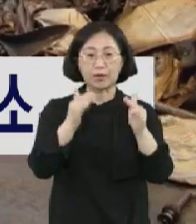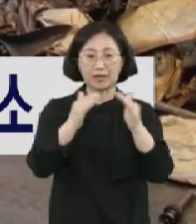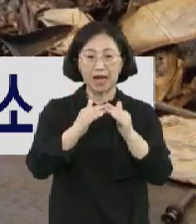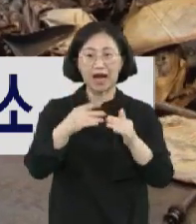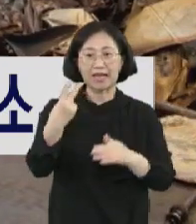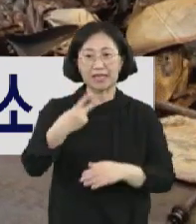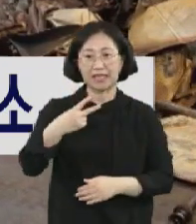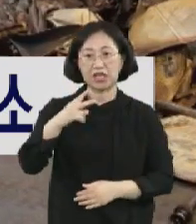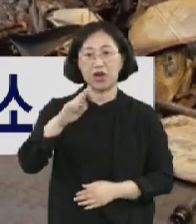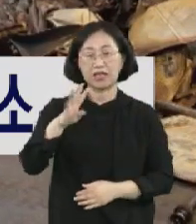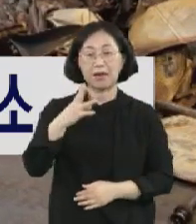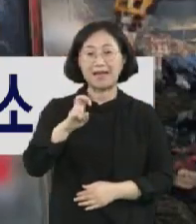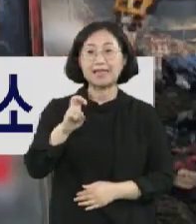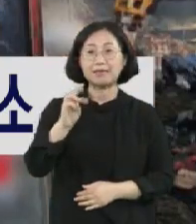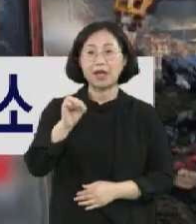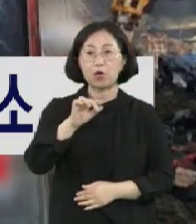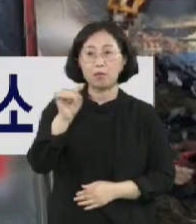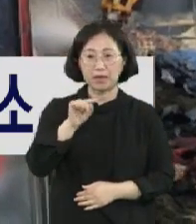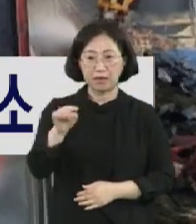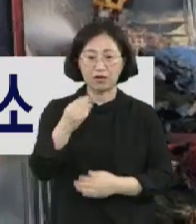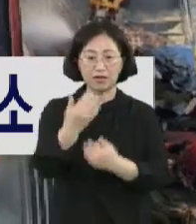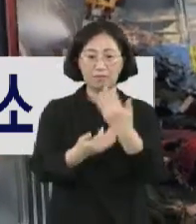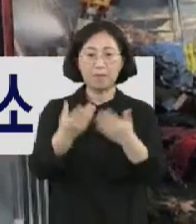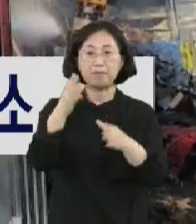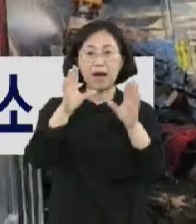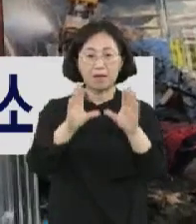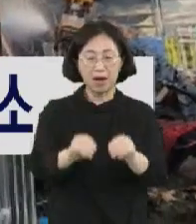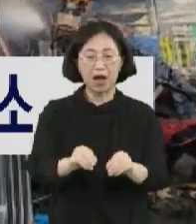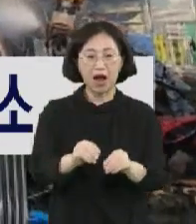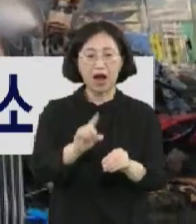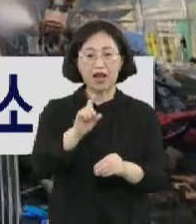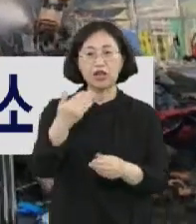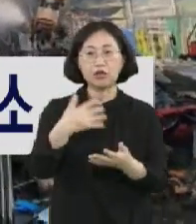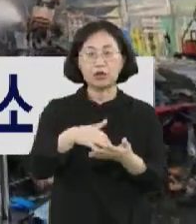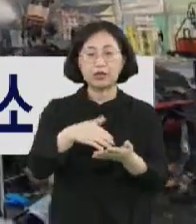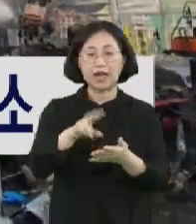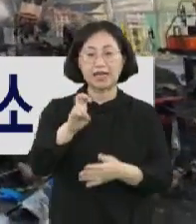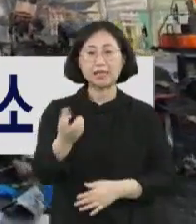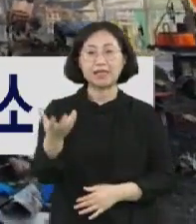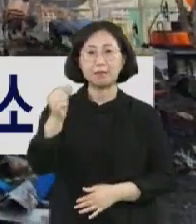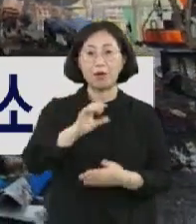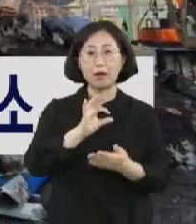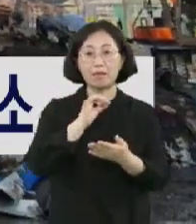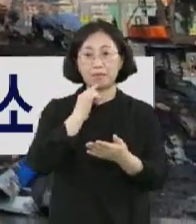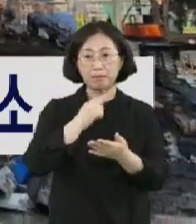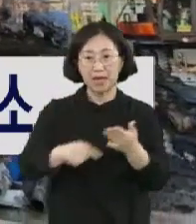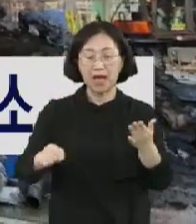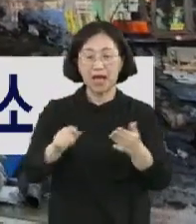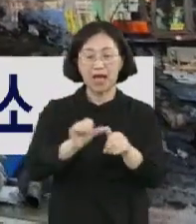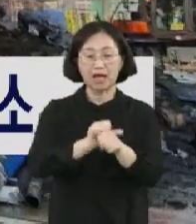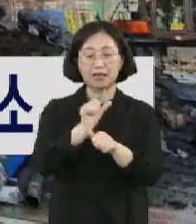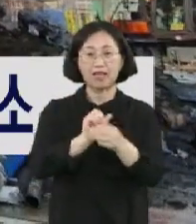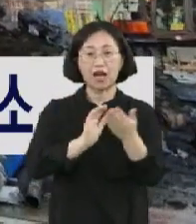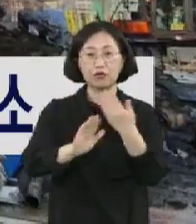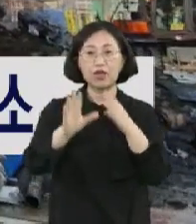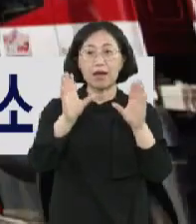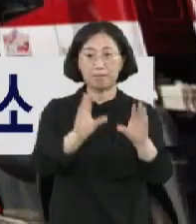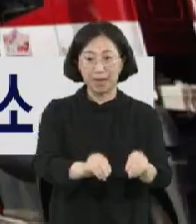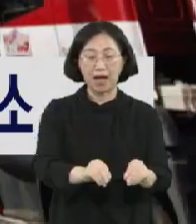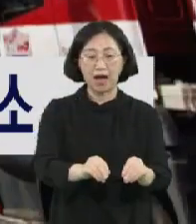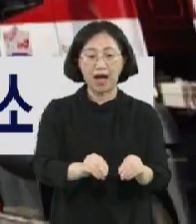면적 2,420제곱미터를 거의 전소시켜 소방서 추산 20여억 원의 피해를 낸 뒤 5시간여 만에